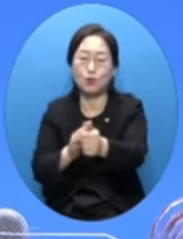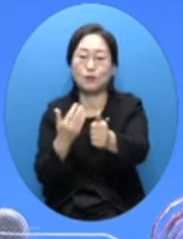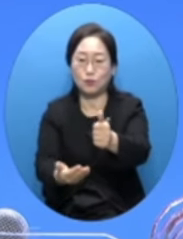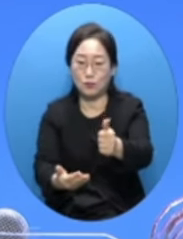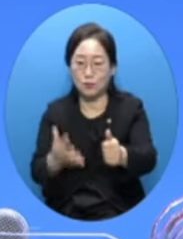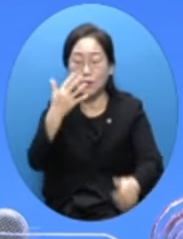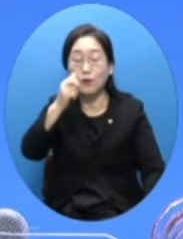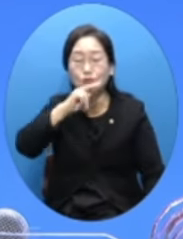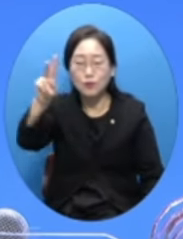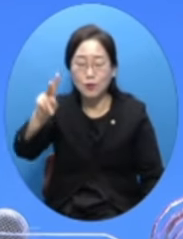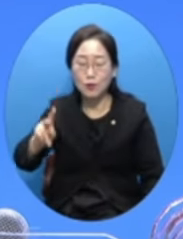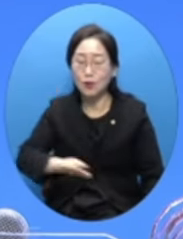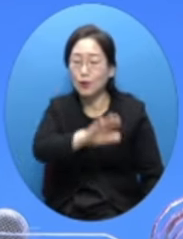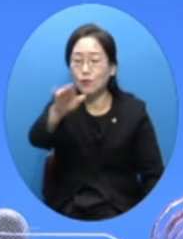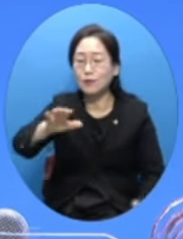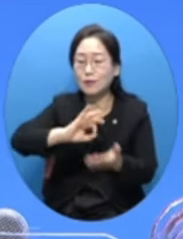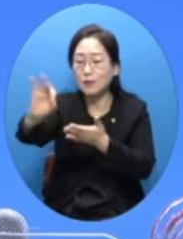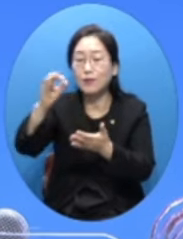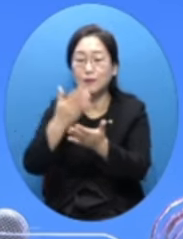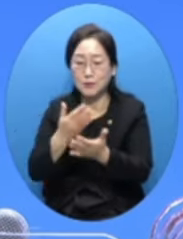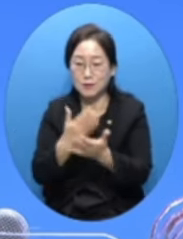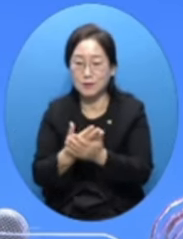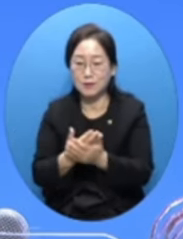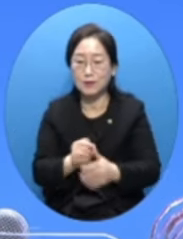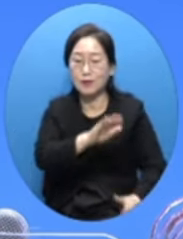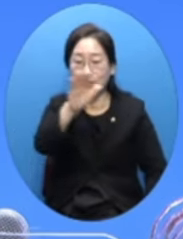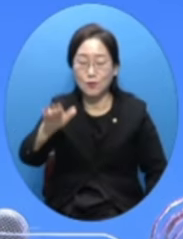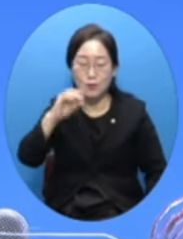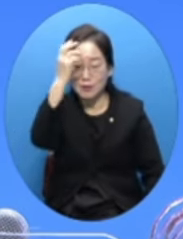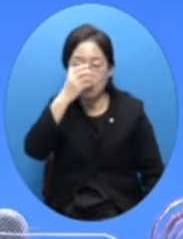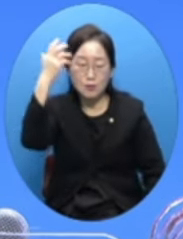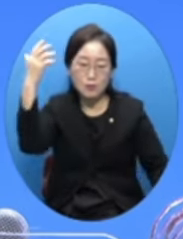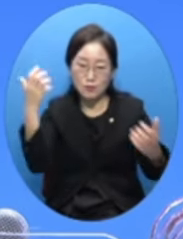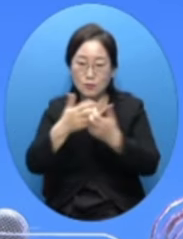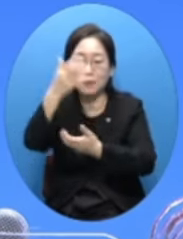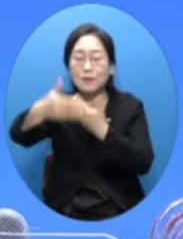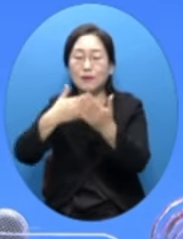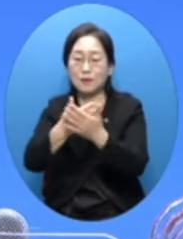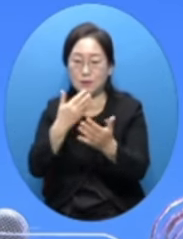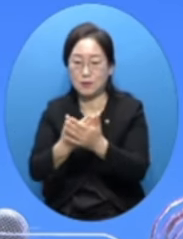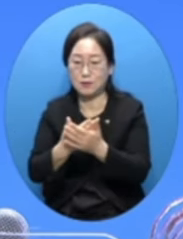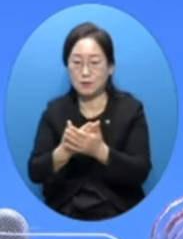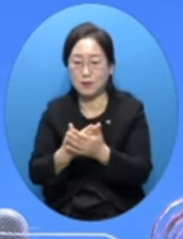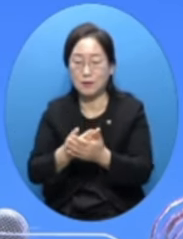주여 우리를 사용하여 주시옵소서. 우리를 성령으로 충만케 하여 주옵소서.